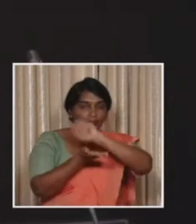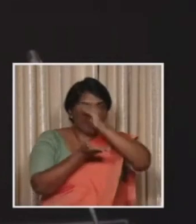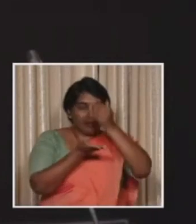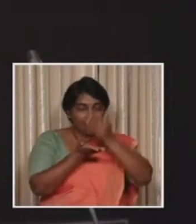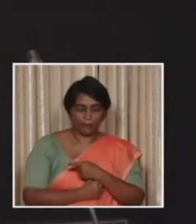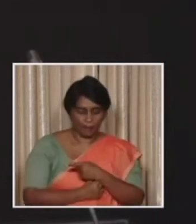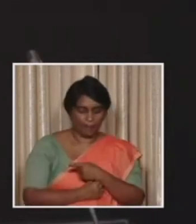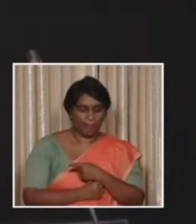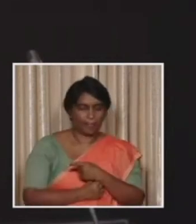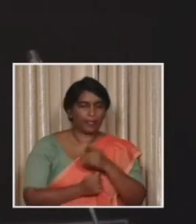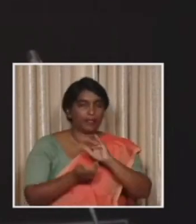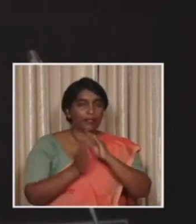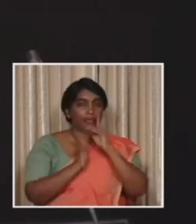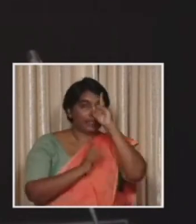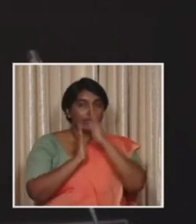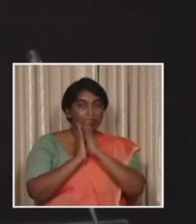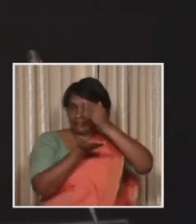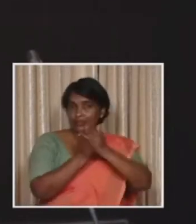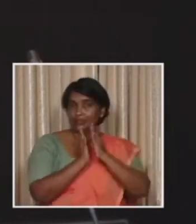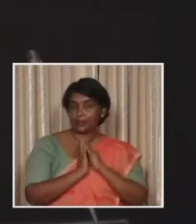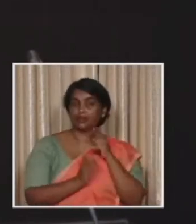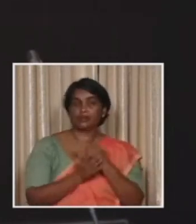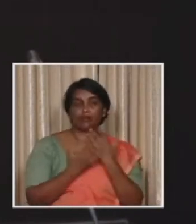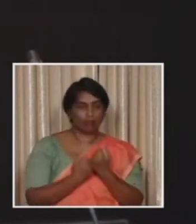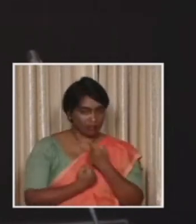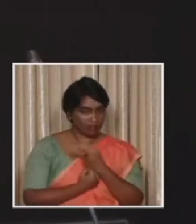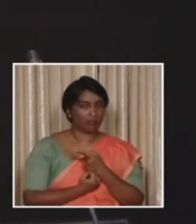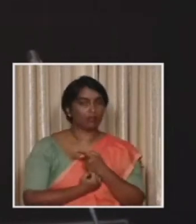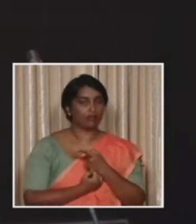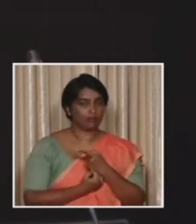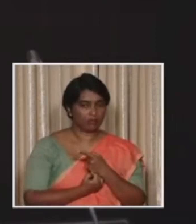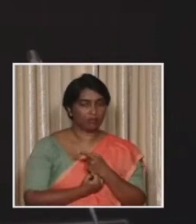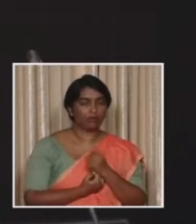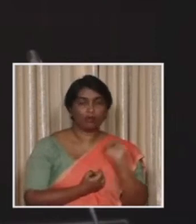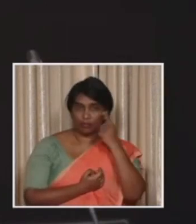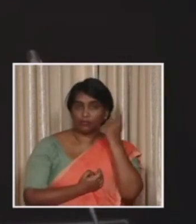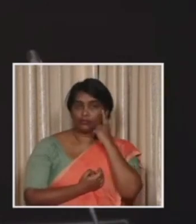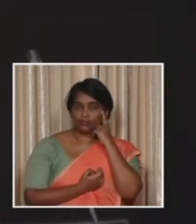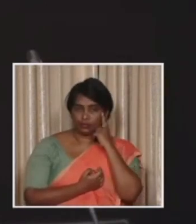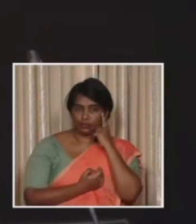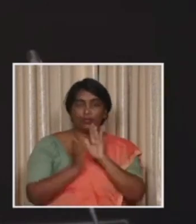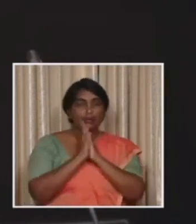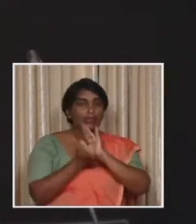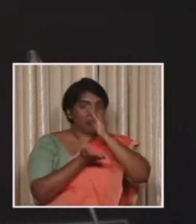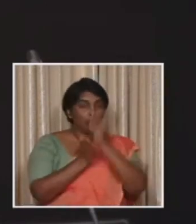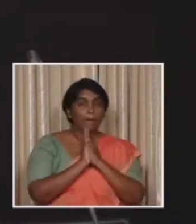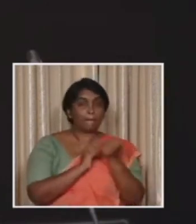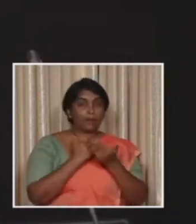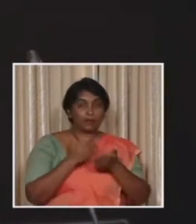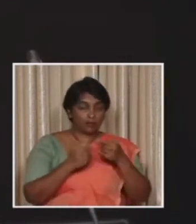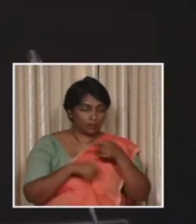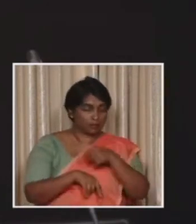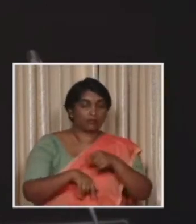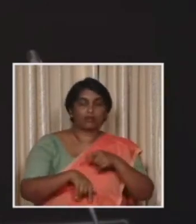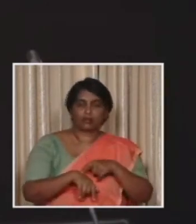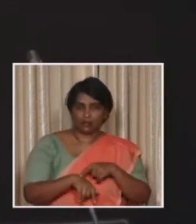இடத்திலே கண்டுபிடிக்கப்பட்டது. கண்டுபிடிக்கப்பட்ட அந்த சிவலிங்கம் காட்டப்பட்டு எல்லாருக்கும் தெரிந்த சிவலிங்கம் இப்பொழுது காணவில்லை. விகாரை அமைக்கப்படுகிற பொழுது இந்த